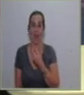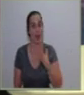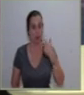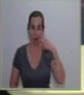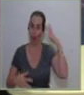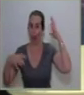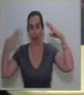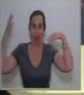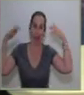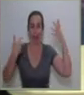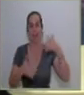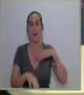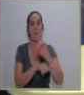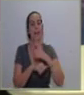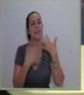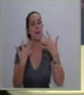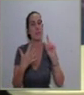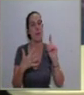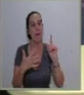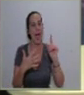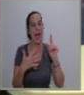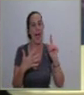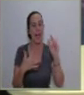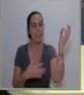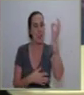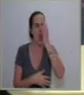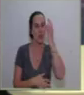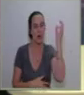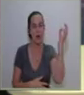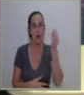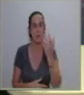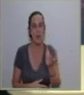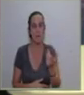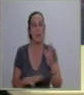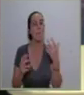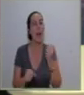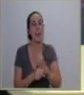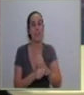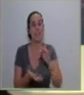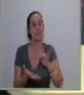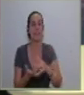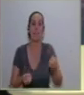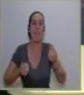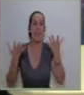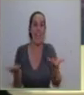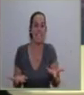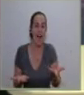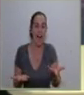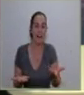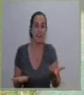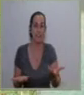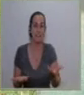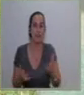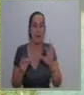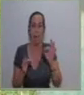סופה, בינתיים אנחנו נדבר על סופת היתושים שכנראה... סופה... אין מה לעשות, היא נמצאת בחיק הטבע. כן, פשוט נכנסה